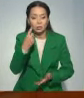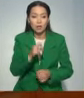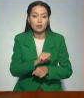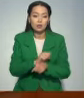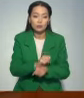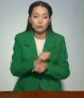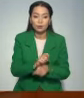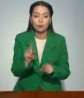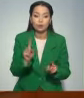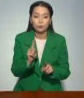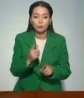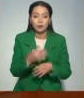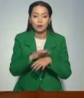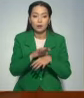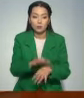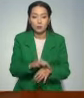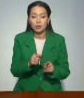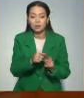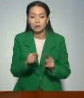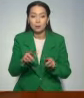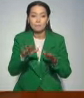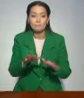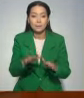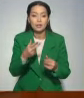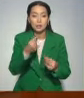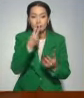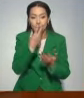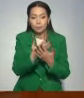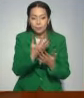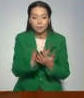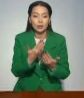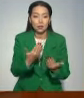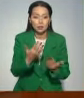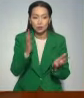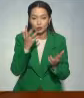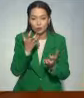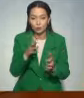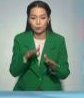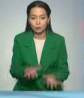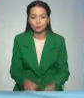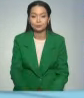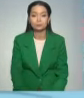забастовка которая может быть проведена в период арбитража и показывает серьезность намерений коллектива